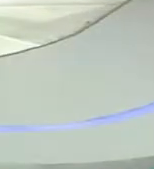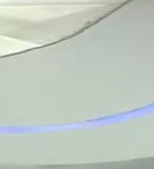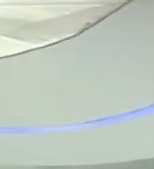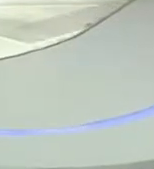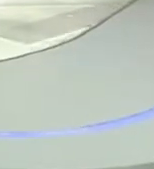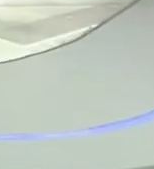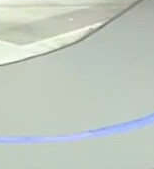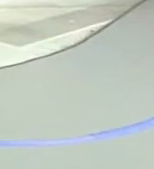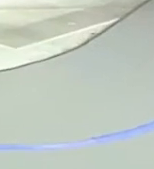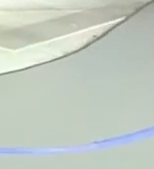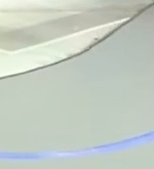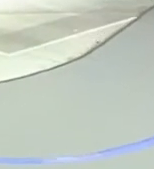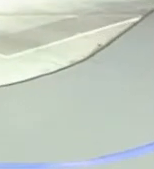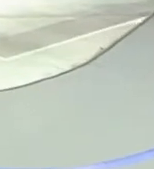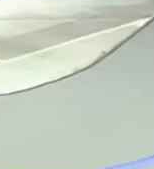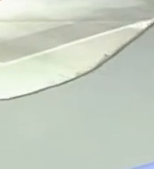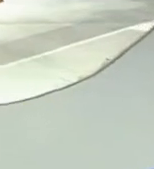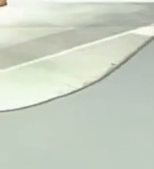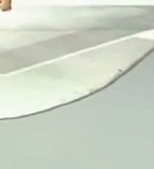ng 24 Oras.